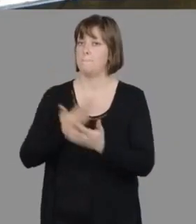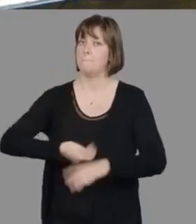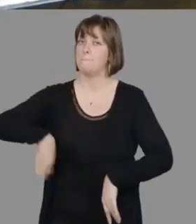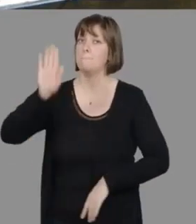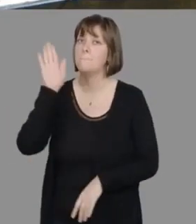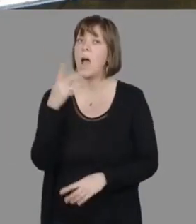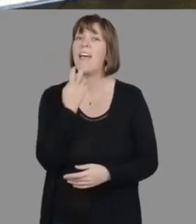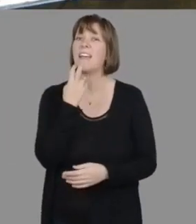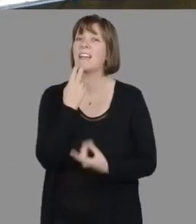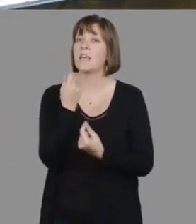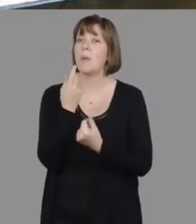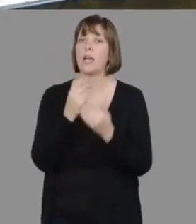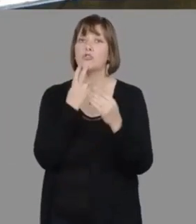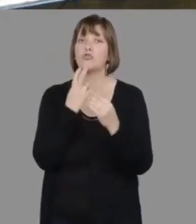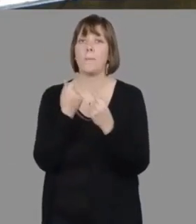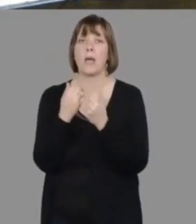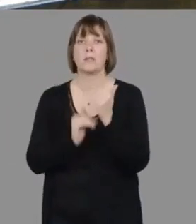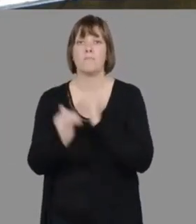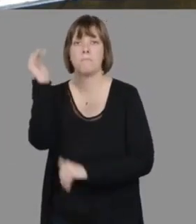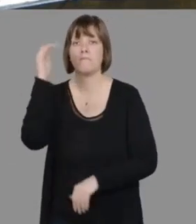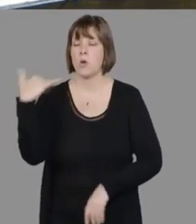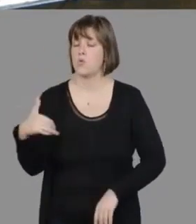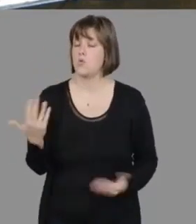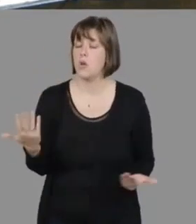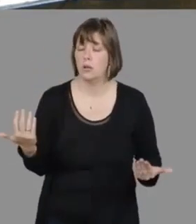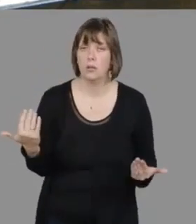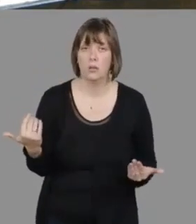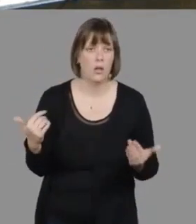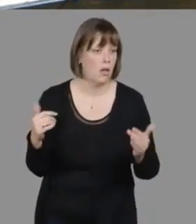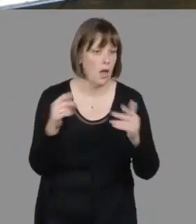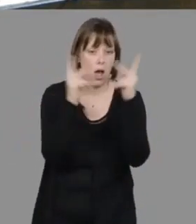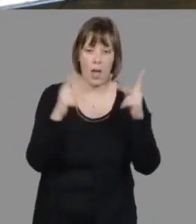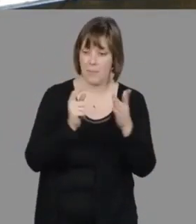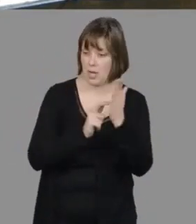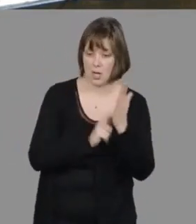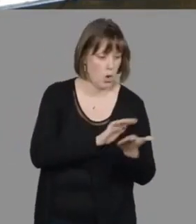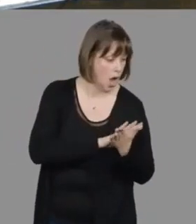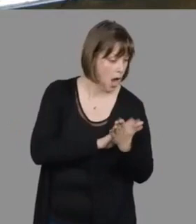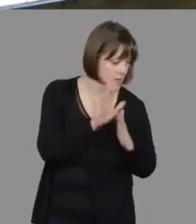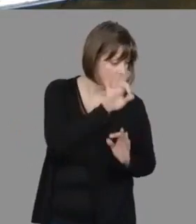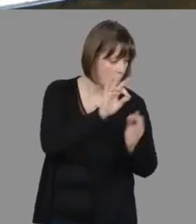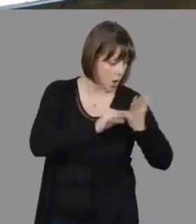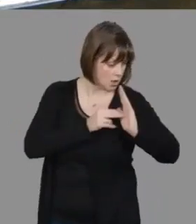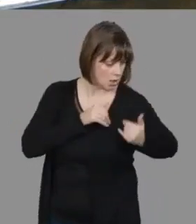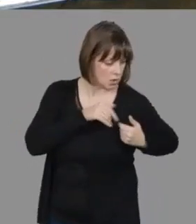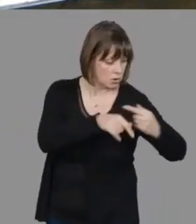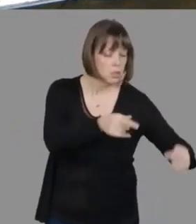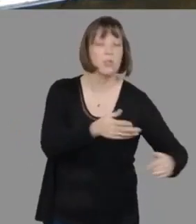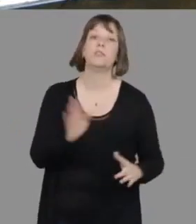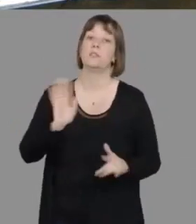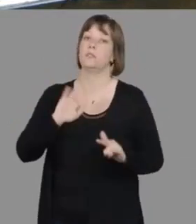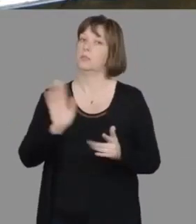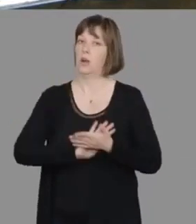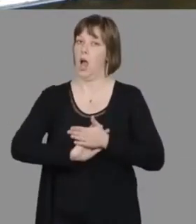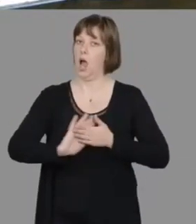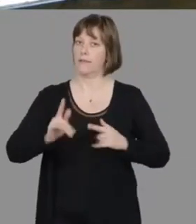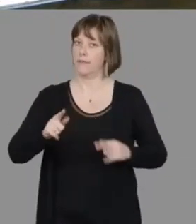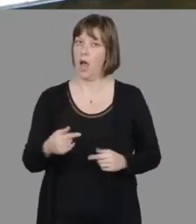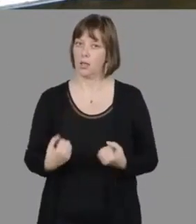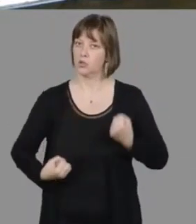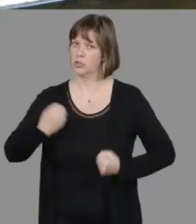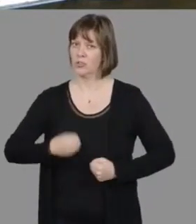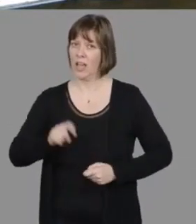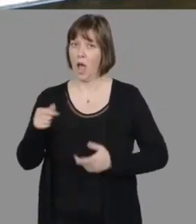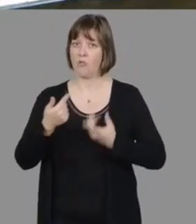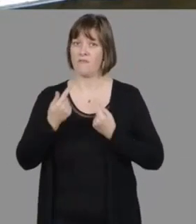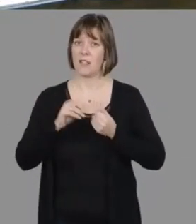gestiegenen Energiepreisen ausgesetzt. Das sind keine einfachen Rahmenbedingungen, um hier Politik zu machen. Das sind keine einfachen Rahmenbedingungen, um hier auch